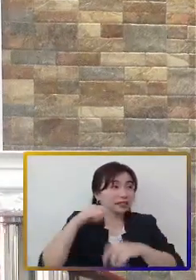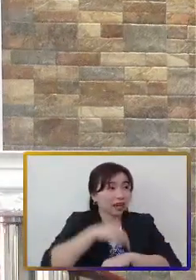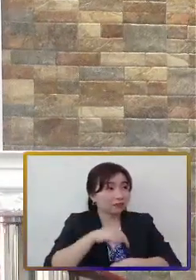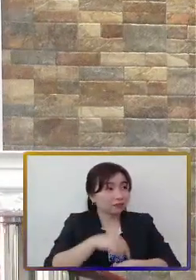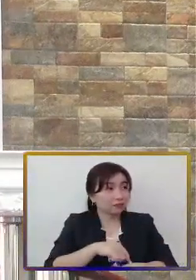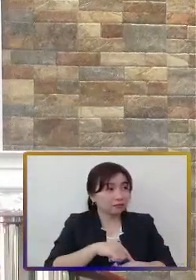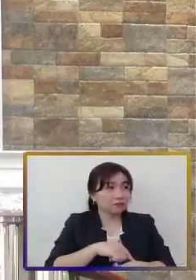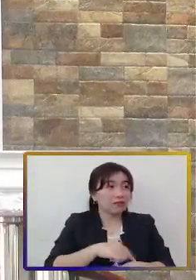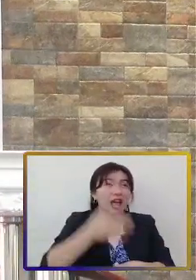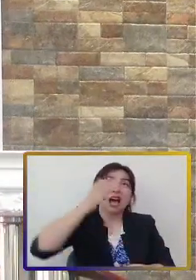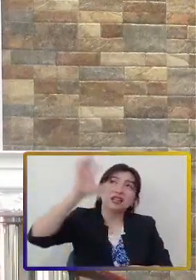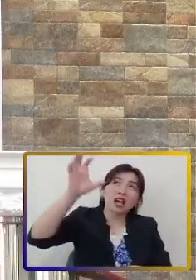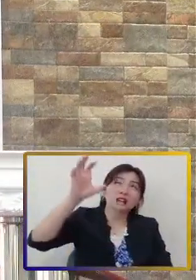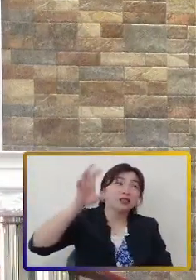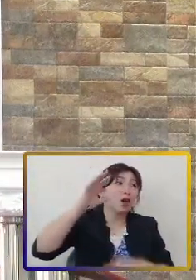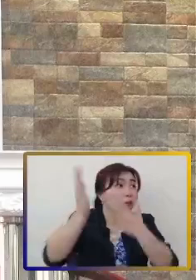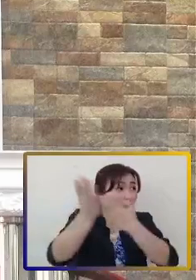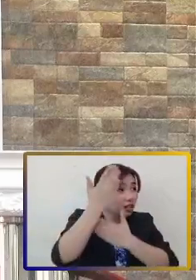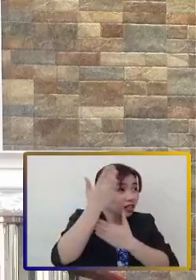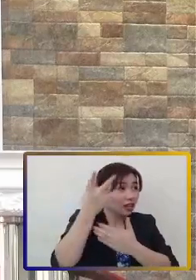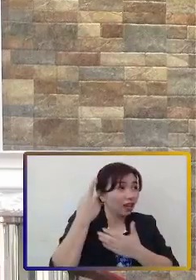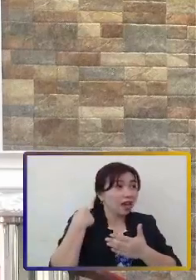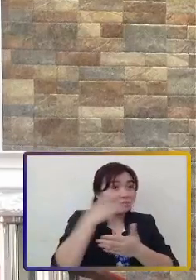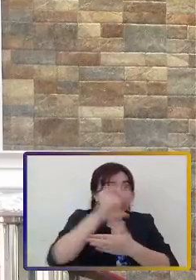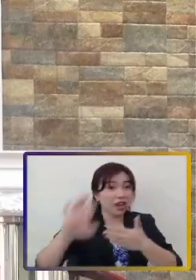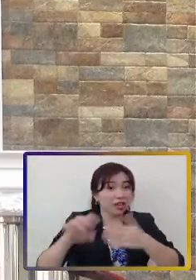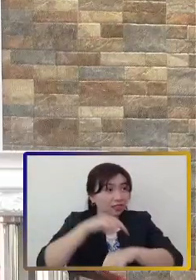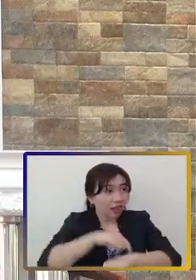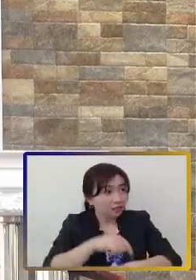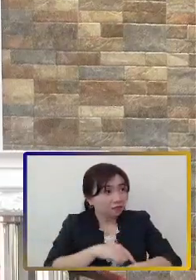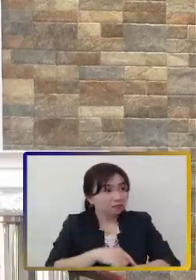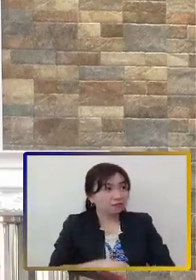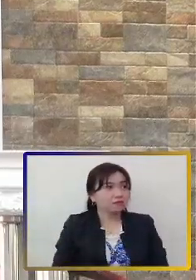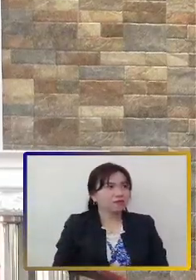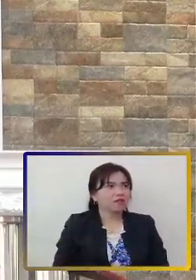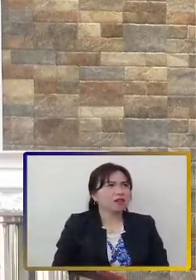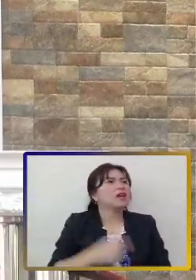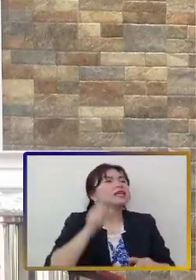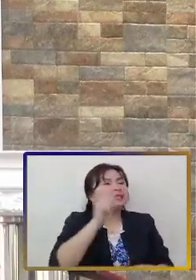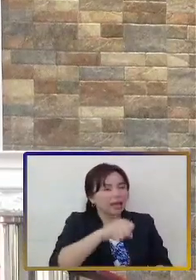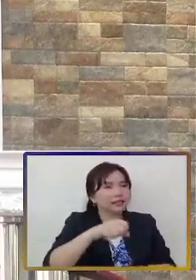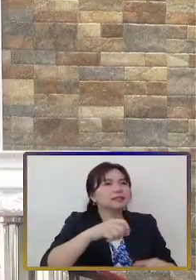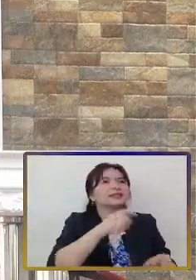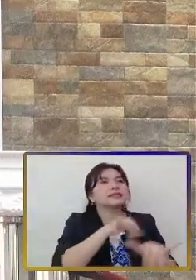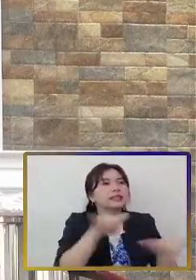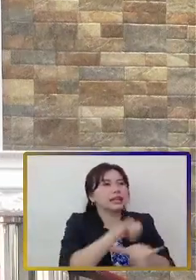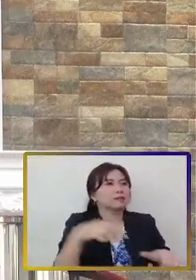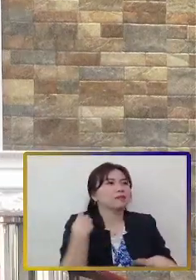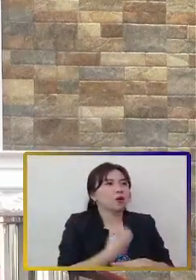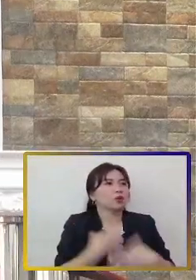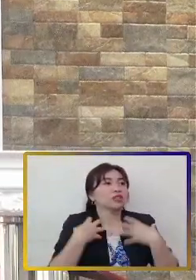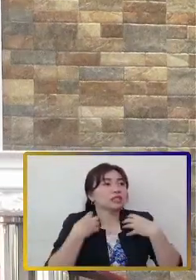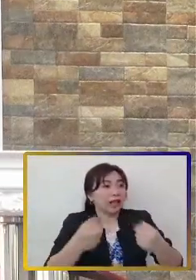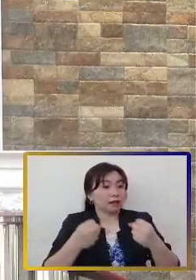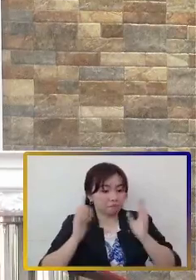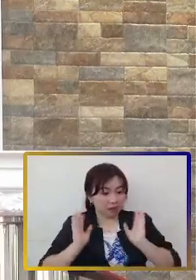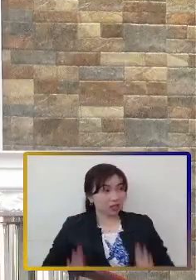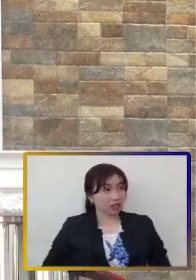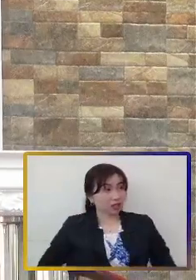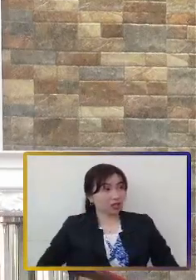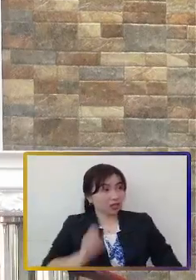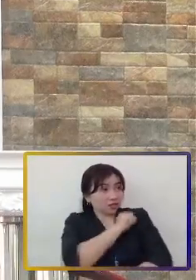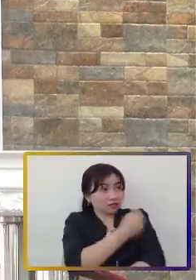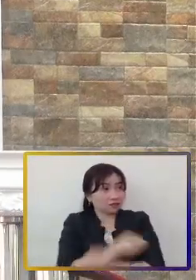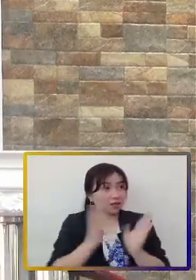natatapos eh yung lakas mo pa tingin niyo Bakit pag gabi Natutulog ka kasi may hangganan yung lakas mo if you